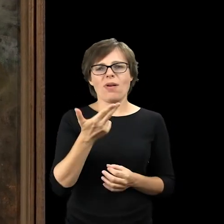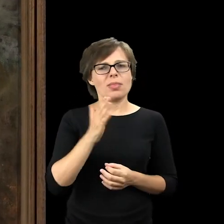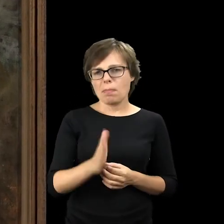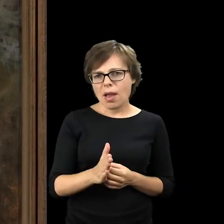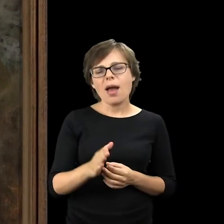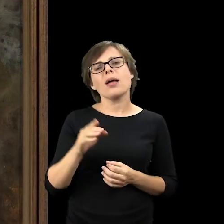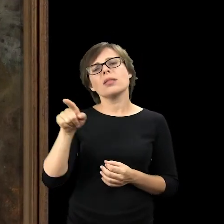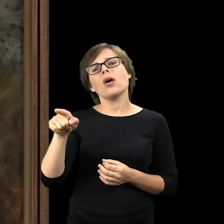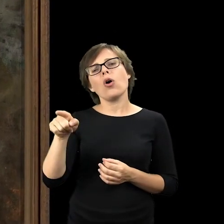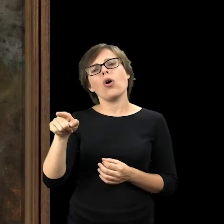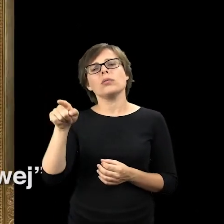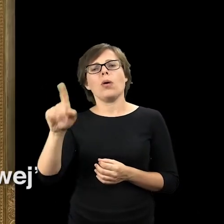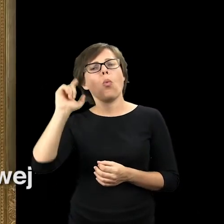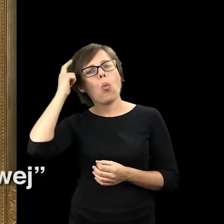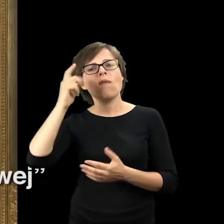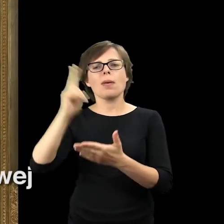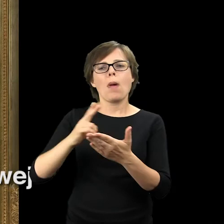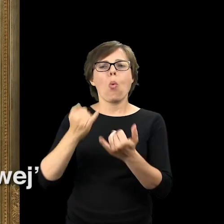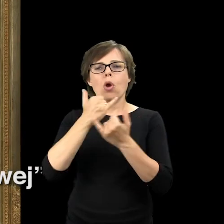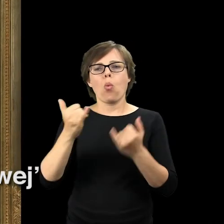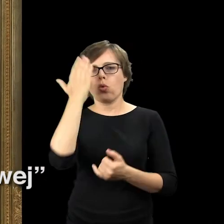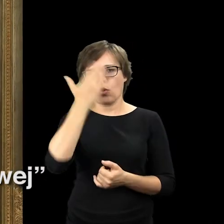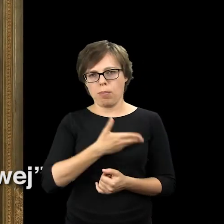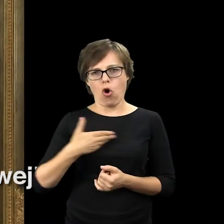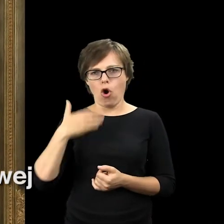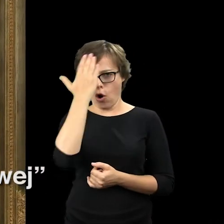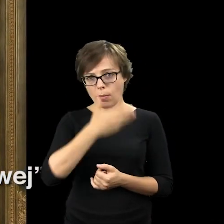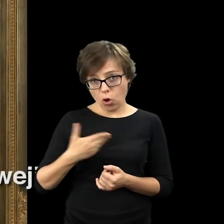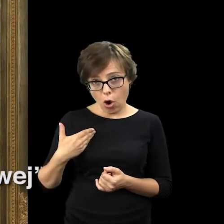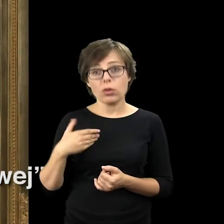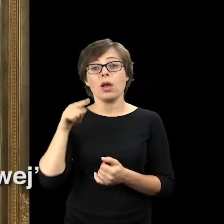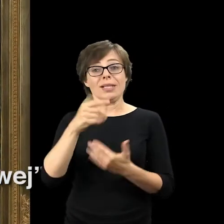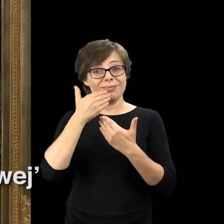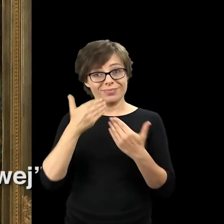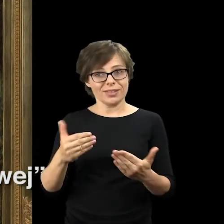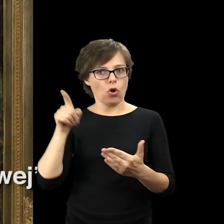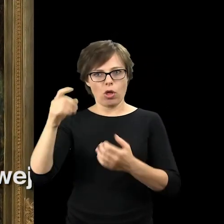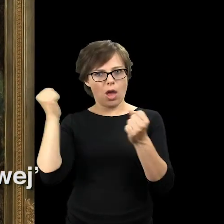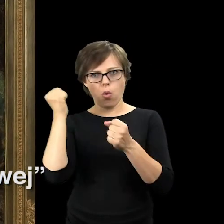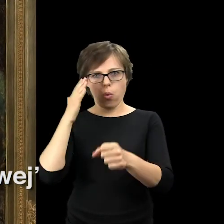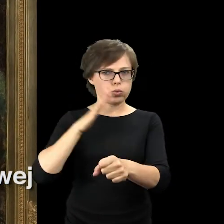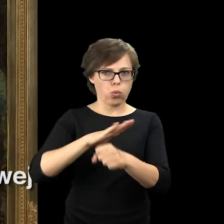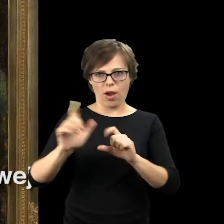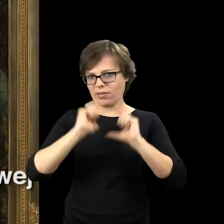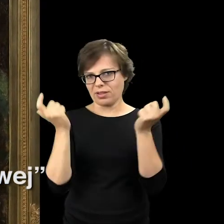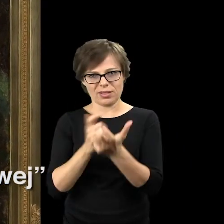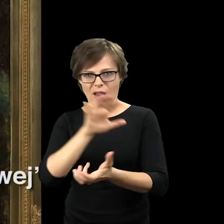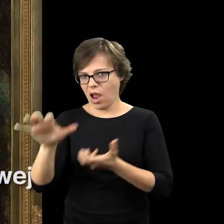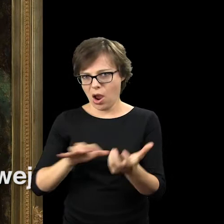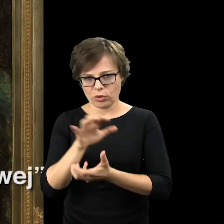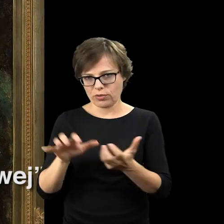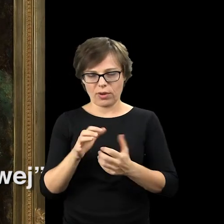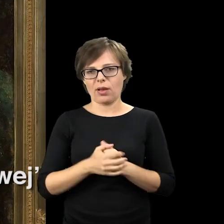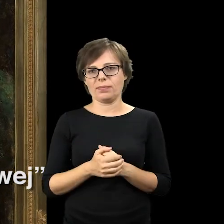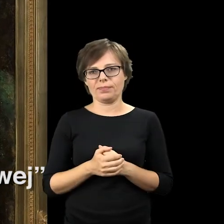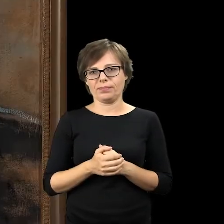bo to działalność portretowa, która przyniosła jej największą sławę i która spowodowała, że jest rozpoznawalną artystką znaną na